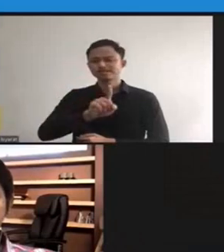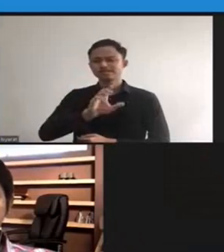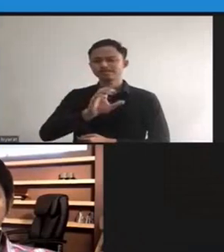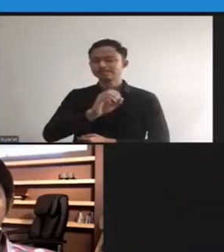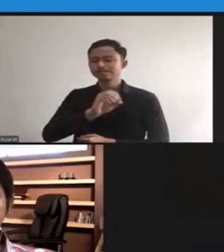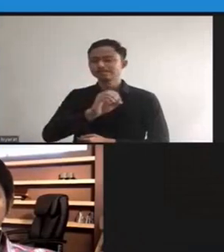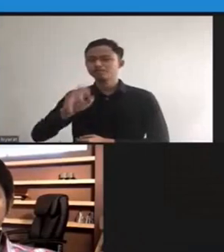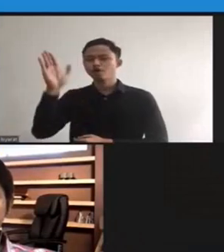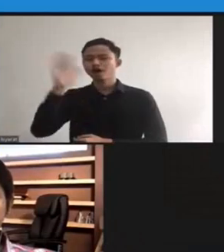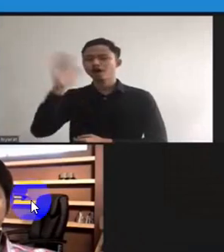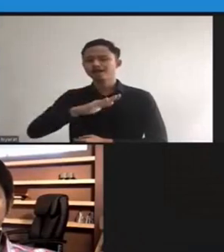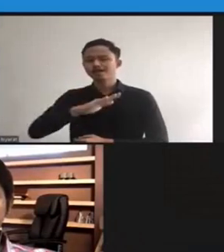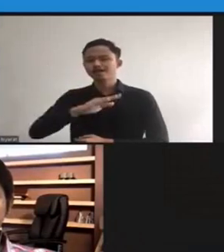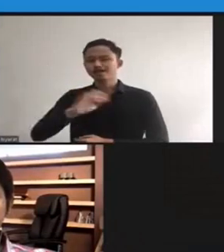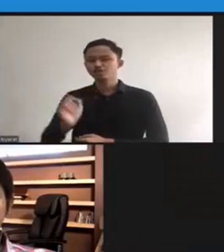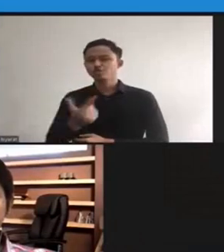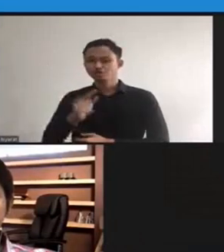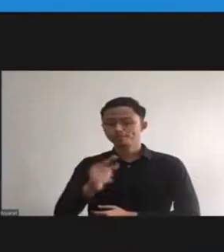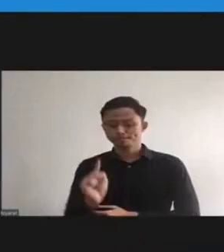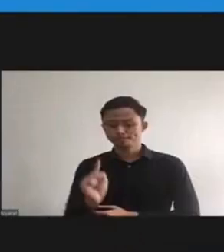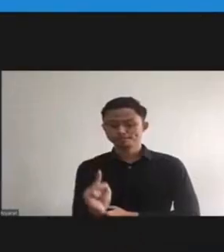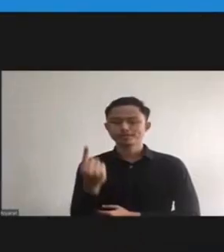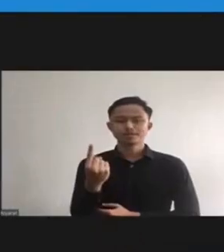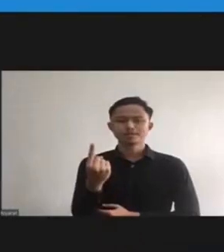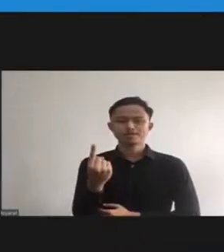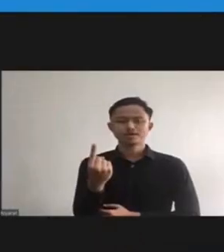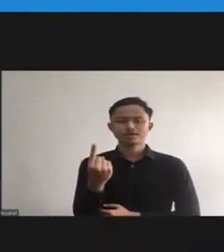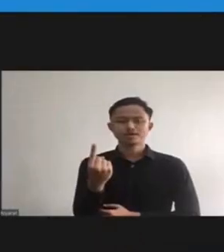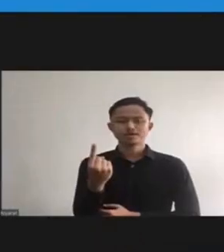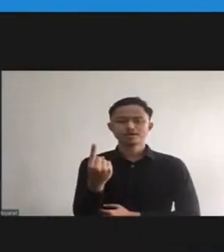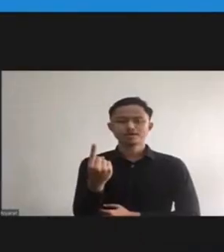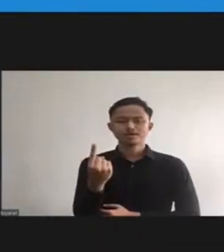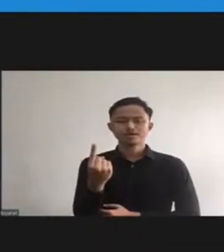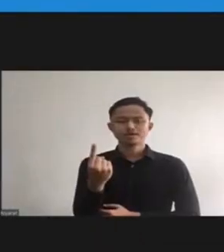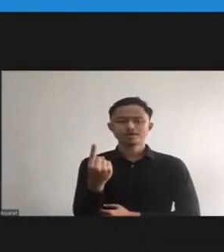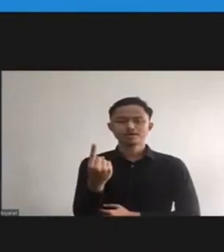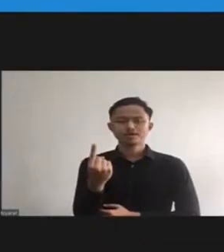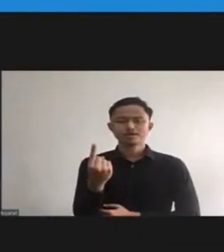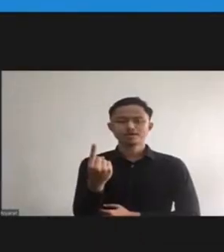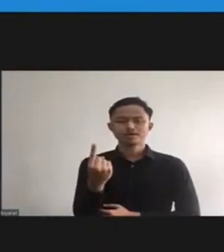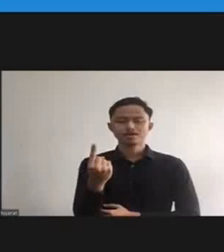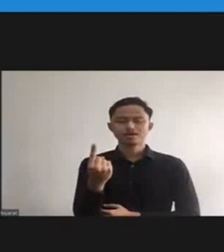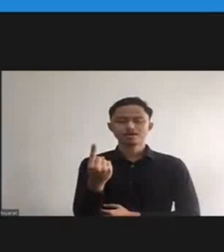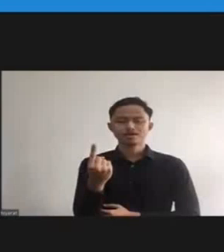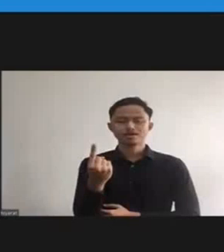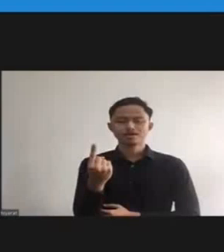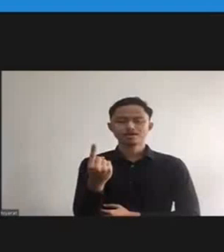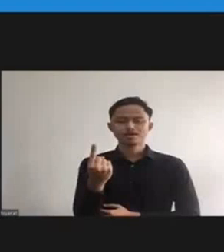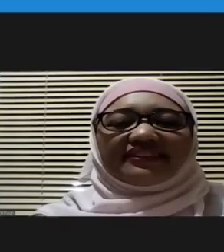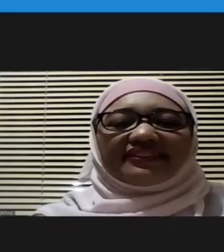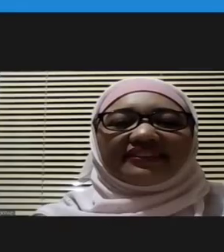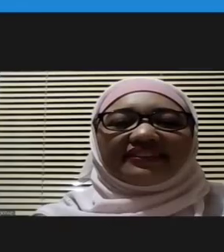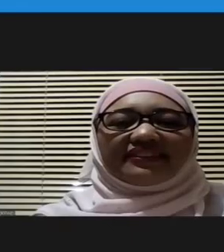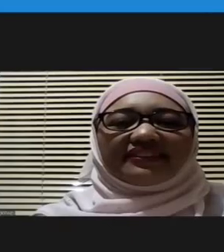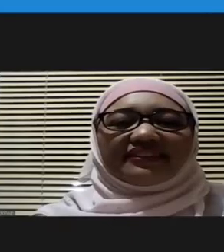kehidupan. Baik, Bapak Ibu sekalian,